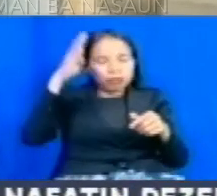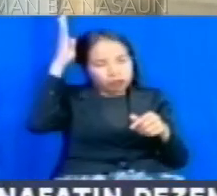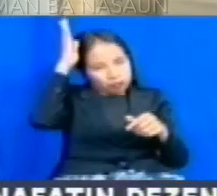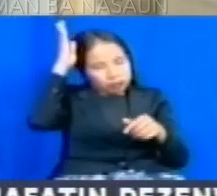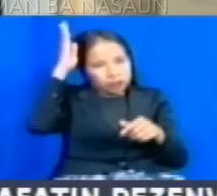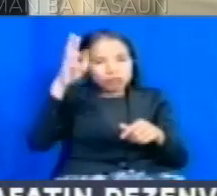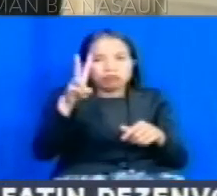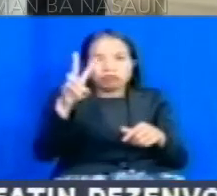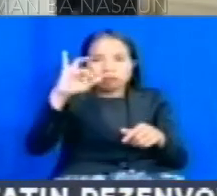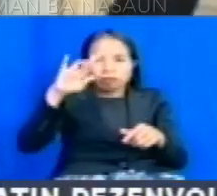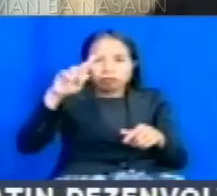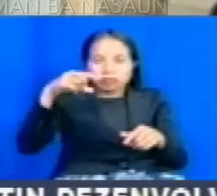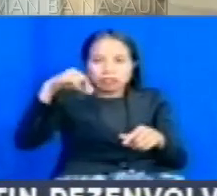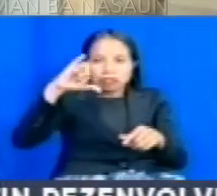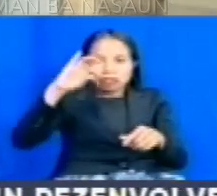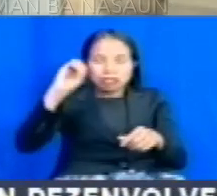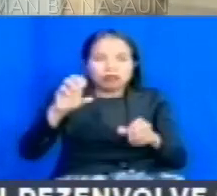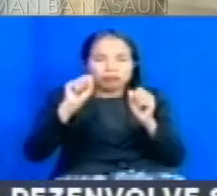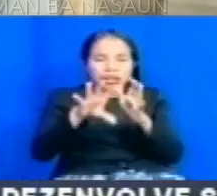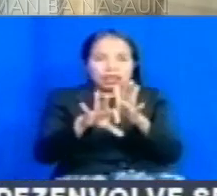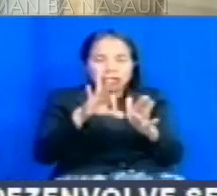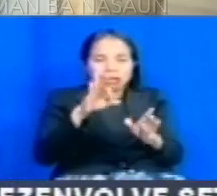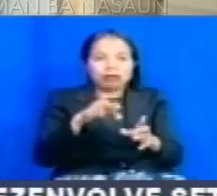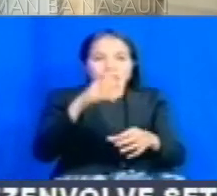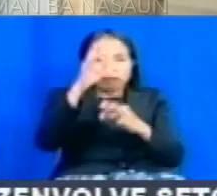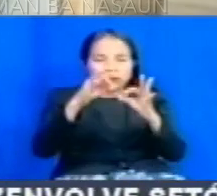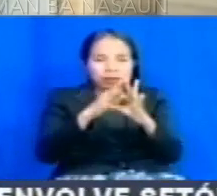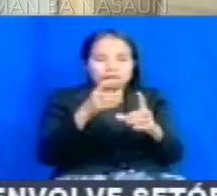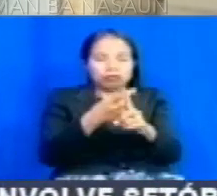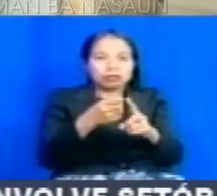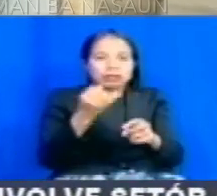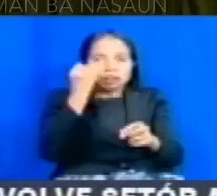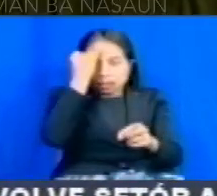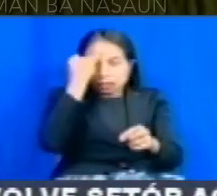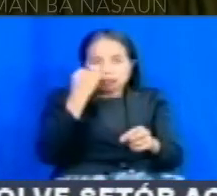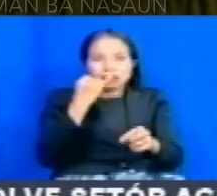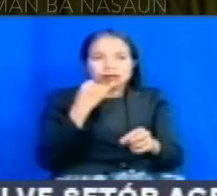Brazilu belehetan fiaru si Vatikan knar fon nebe kenya leba ane sang kardinal